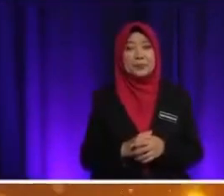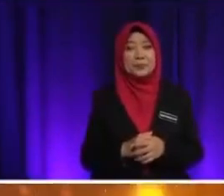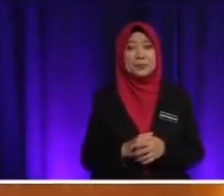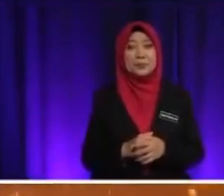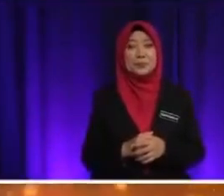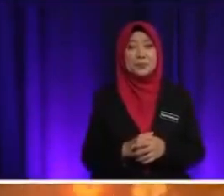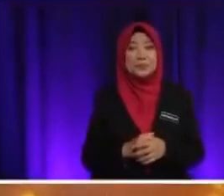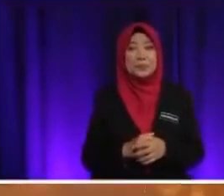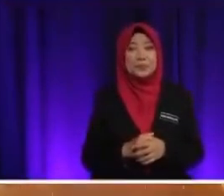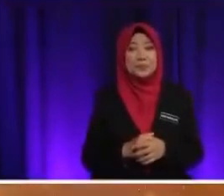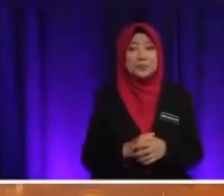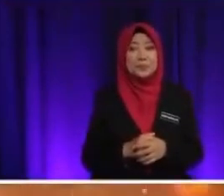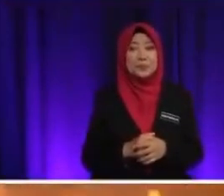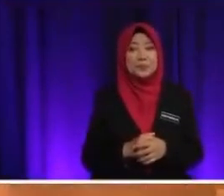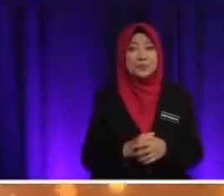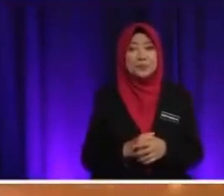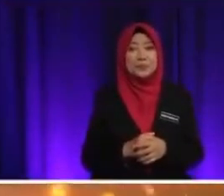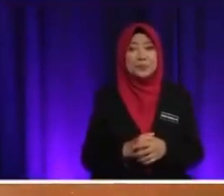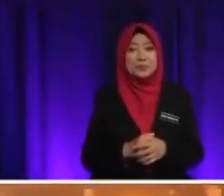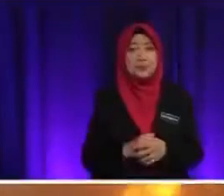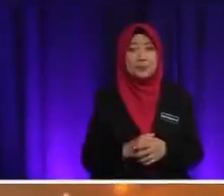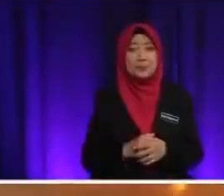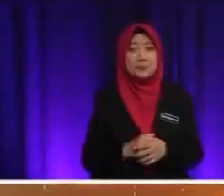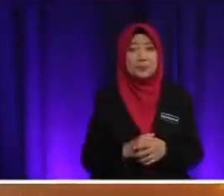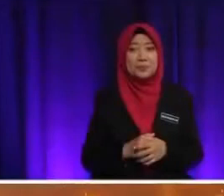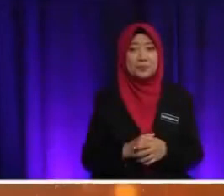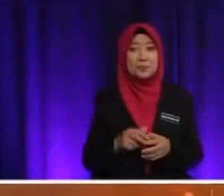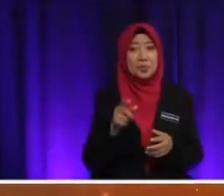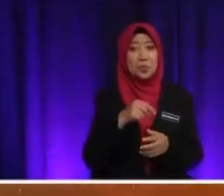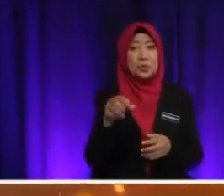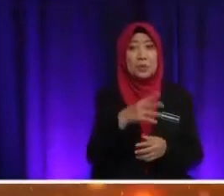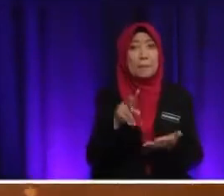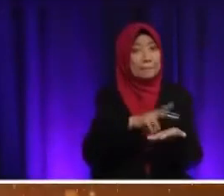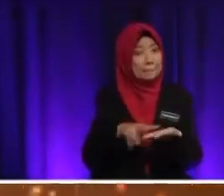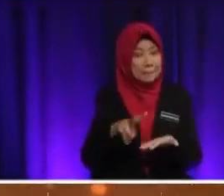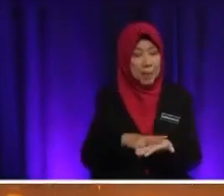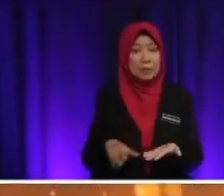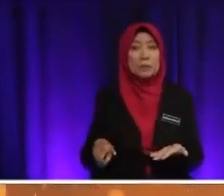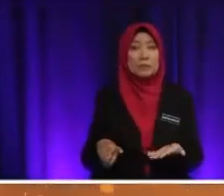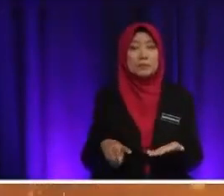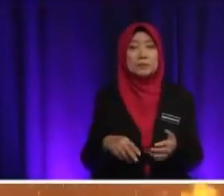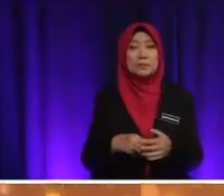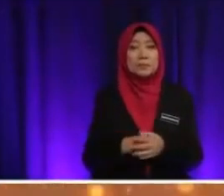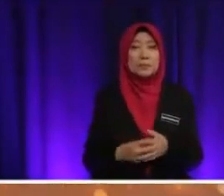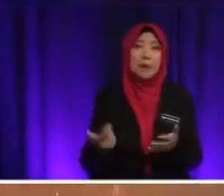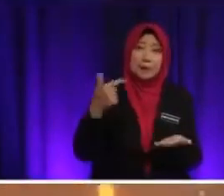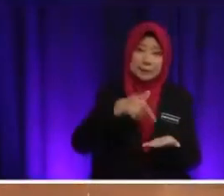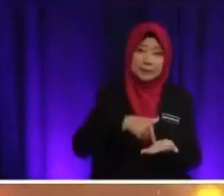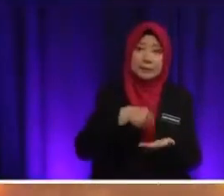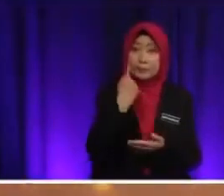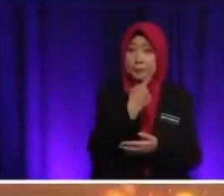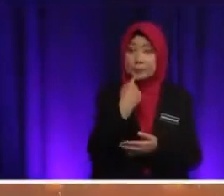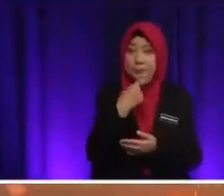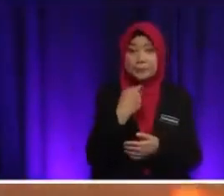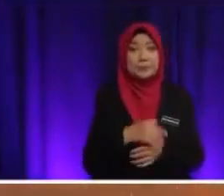markah. Bukan setakat tulis. Malahan dia telah membaca jawapannya. Okey, kita tengok pula. Hayati dah tak sabar-sabar nak pusing whiteboard dia tu. Okey, silakan